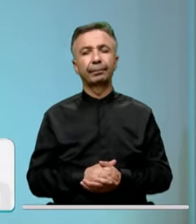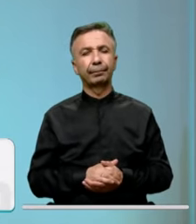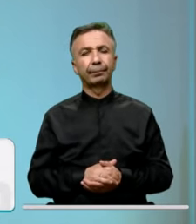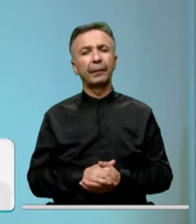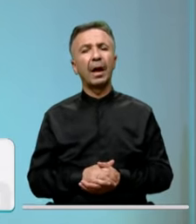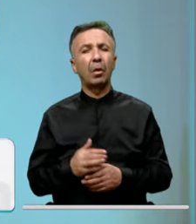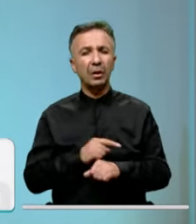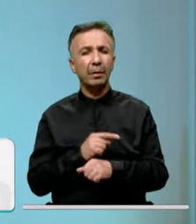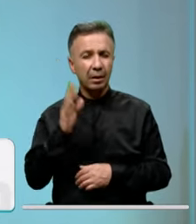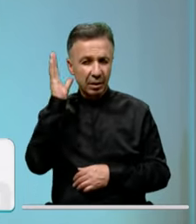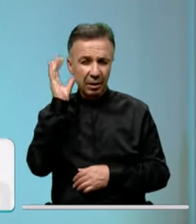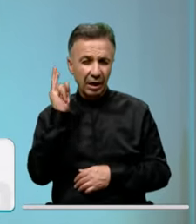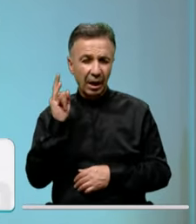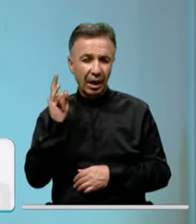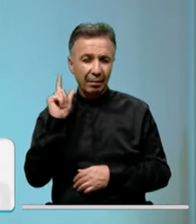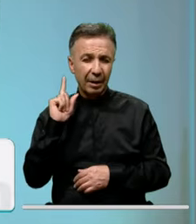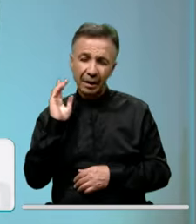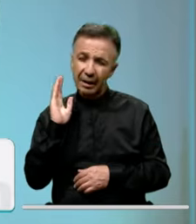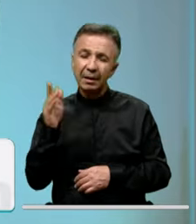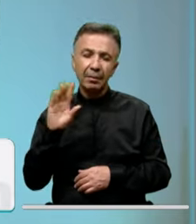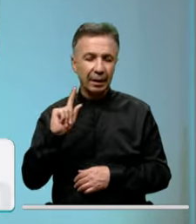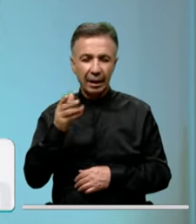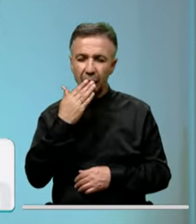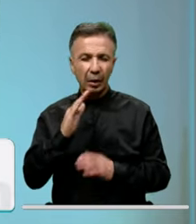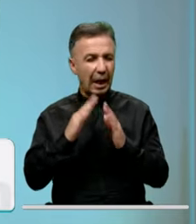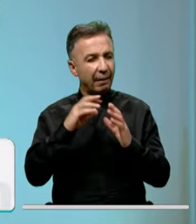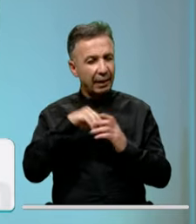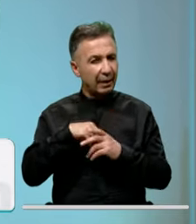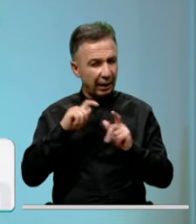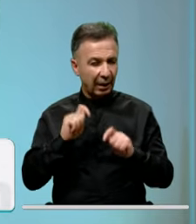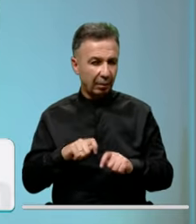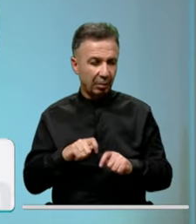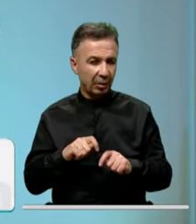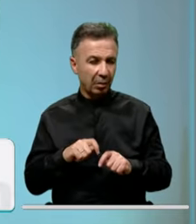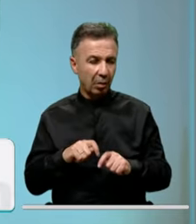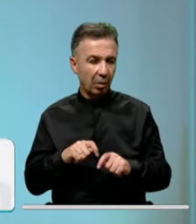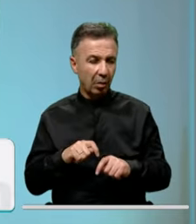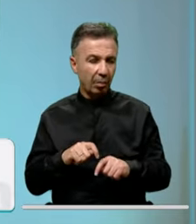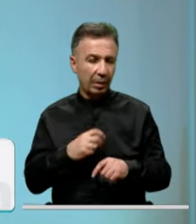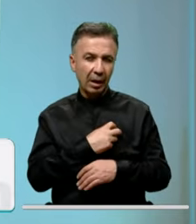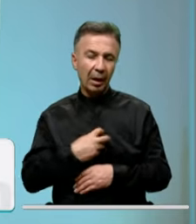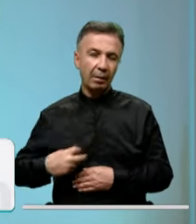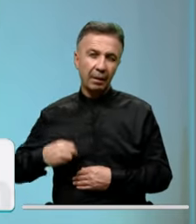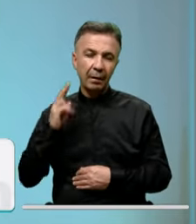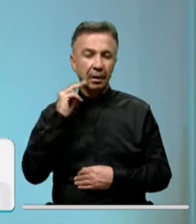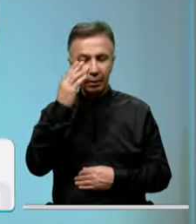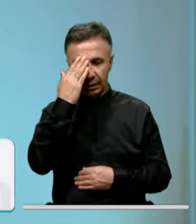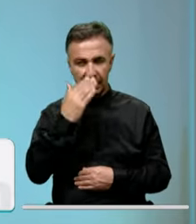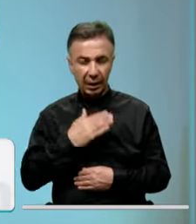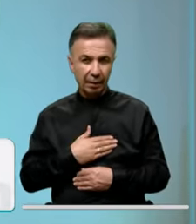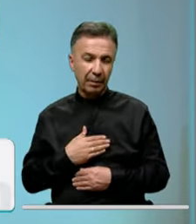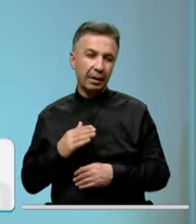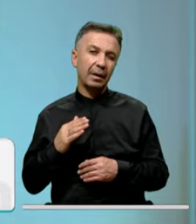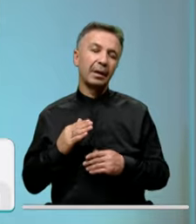o zaman camiye falan gitmemize gerek yok. Evde de bunu yapabiliyormuşuz. E o zaman camiye, Efendimiz Aleyhisselatü Vesselam'ın